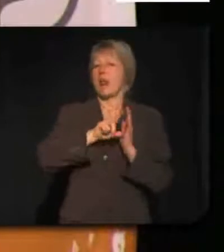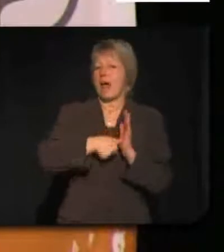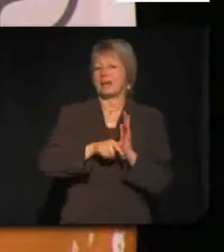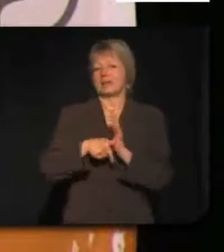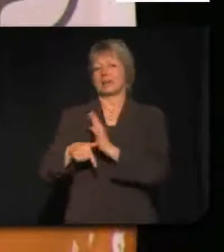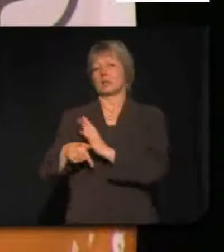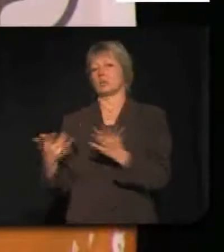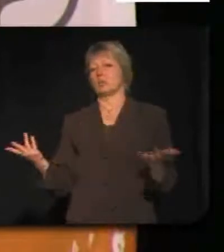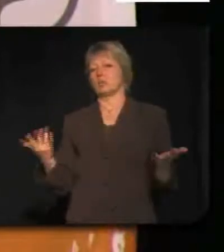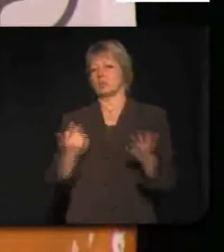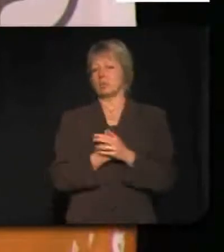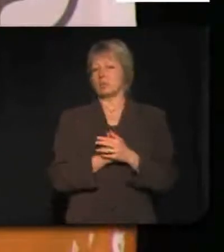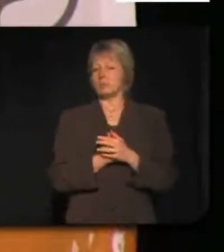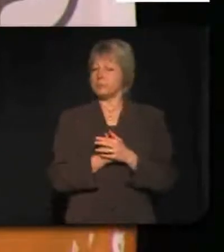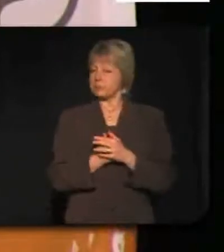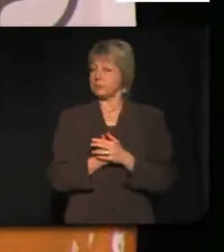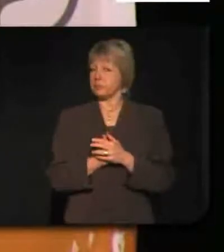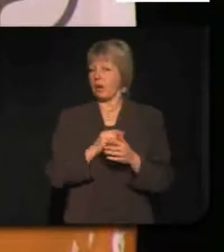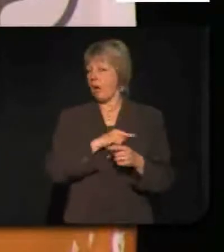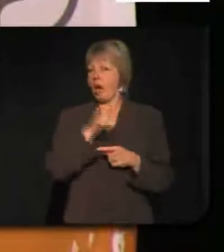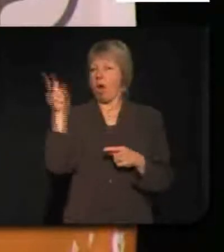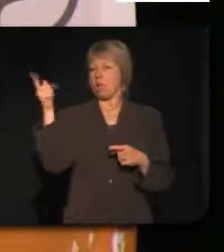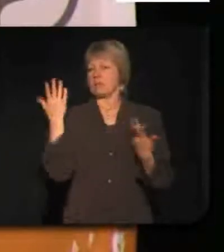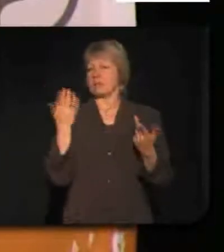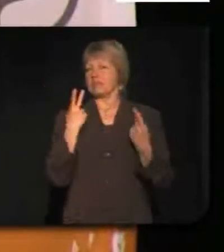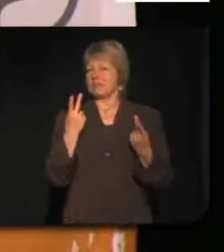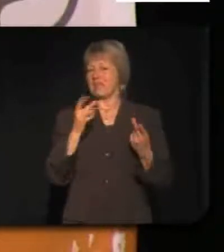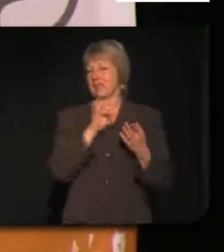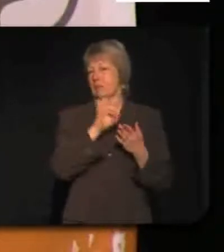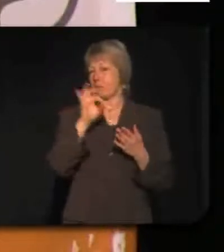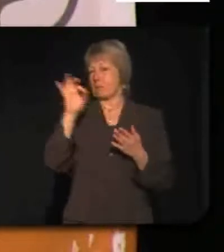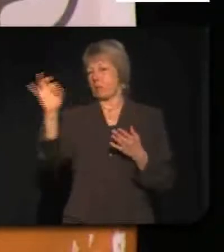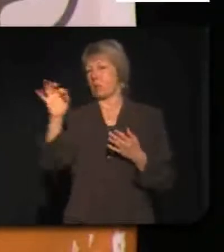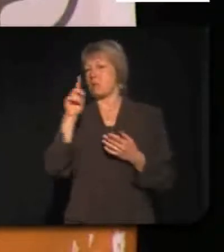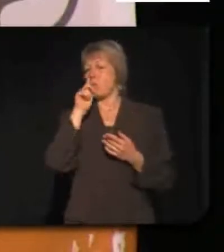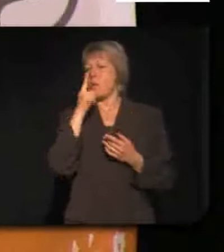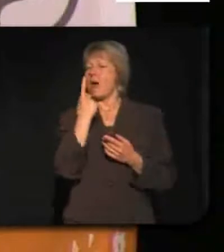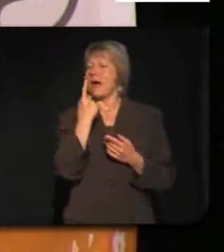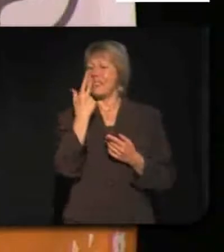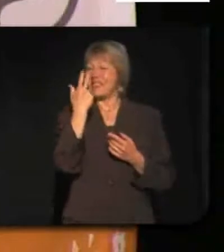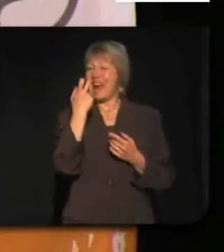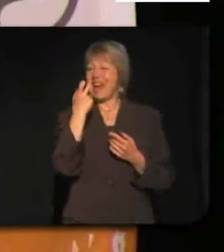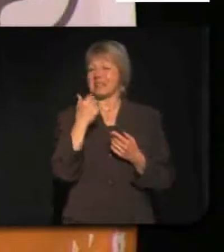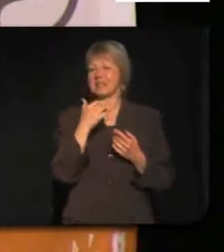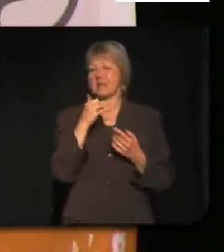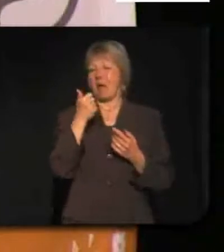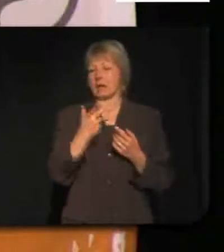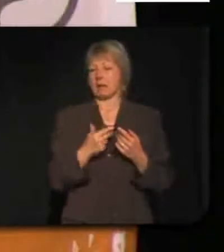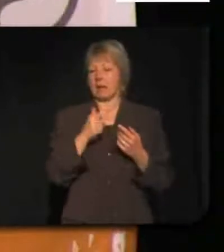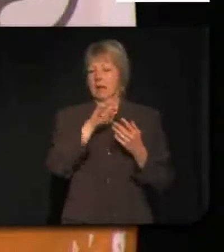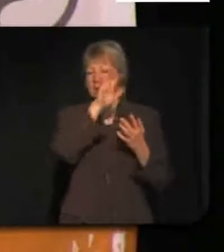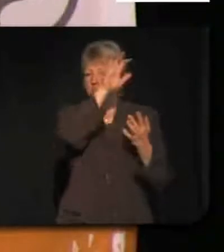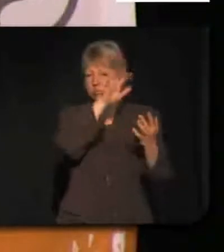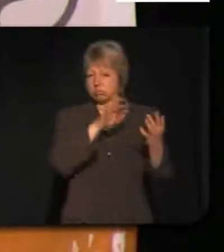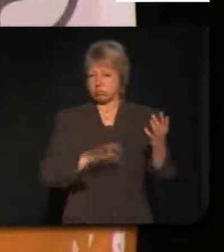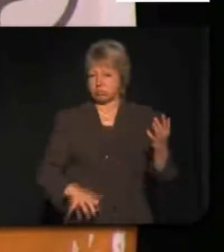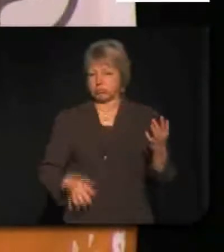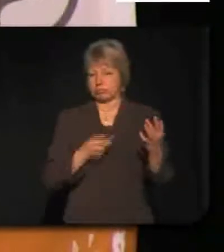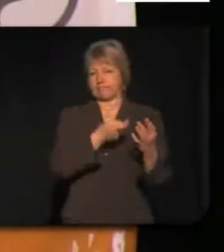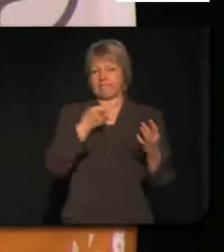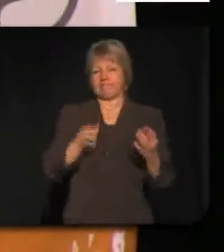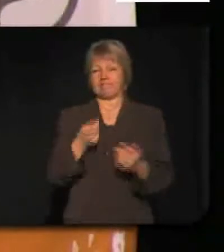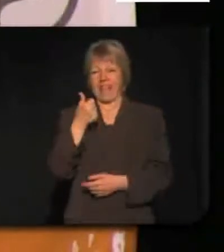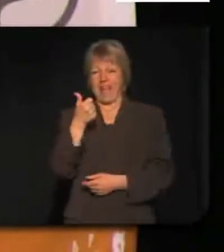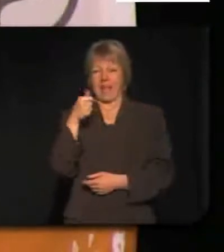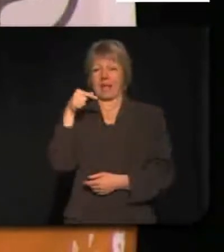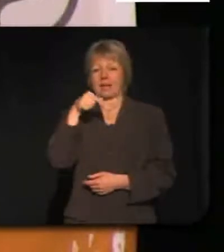und ich denke mal das sind wichtige Sachen ich will nur noch mal einen Artikel von diesen 30 Artikeln Vorlesen der